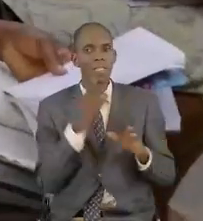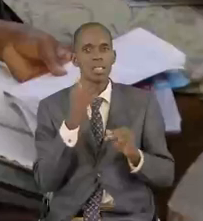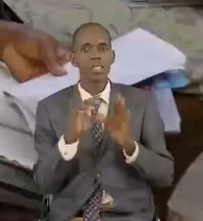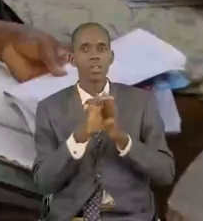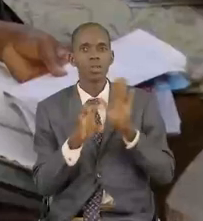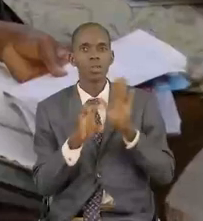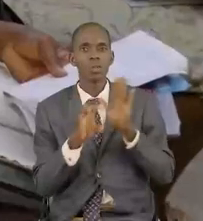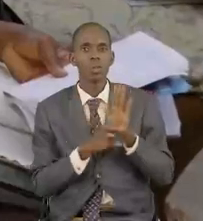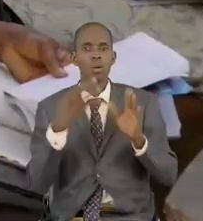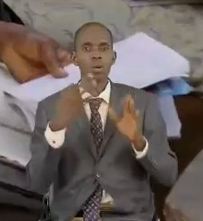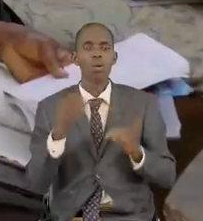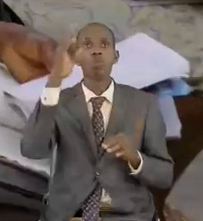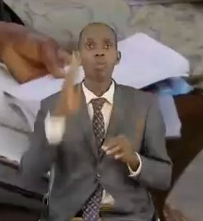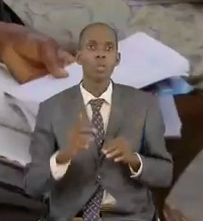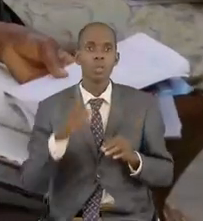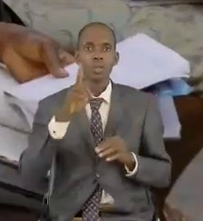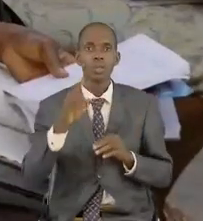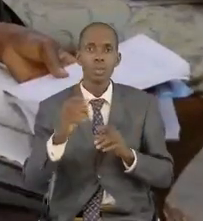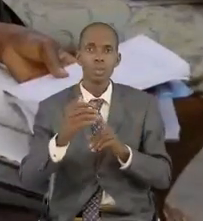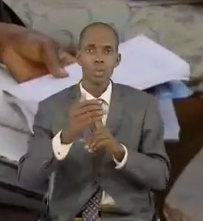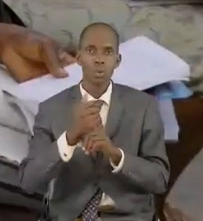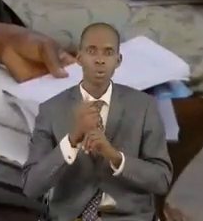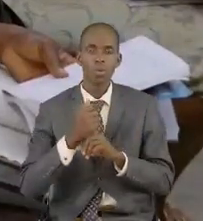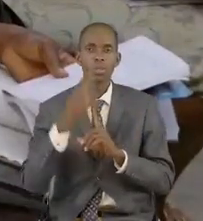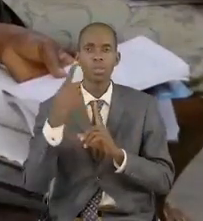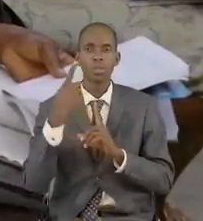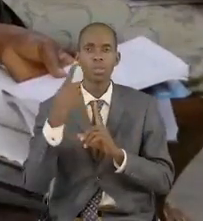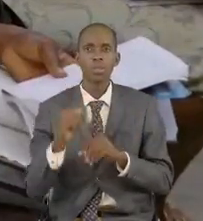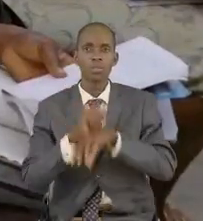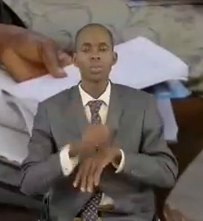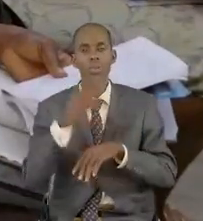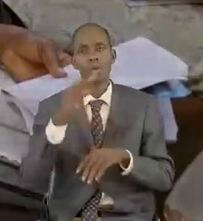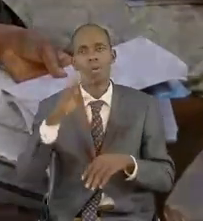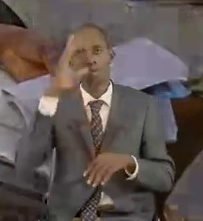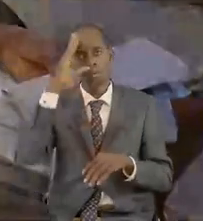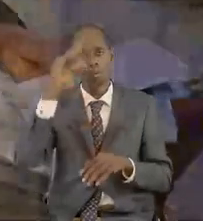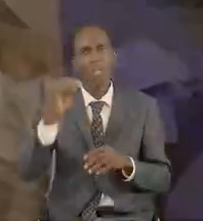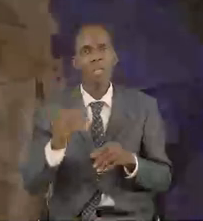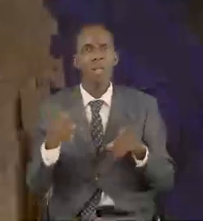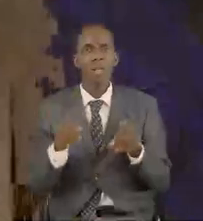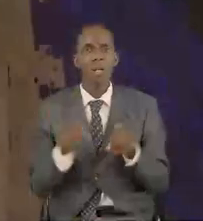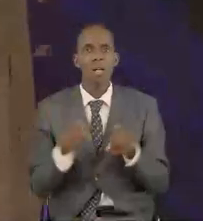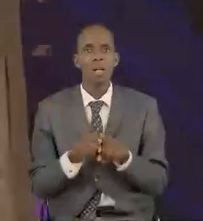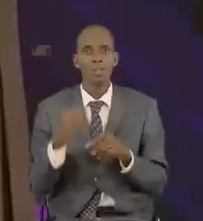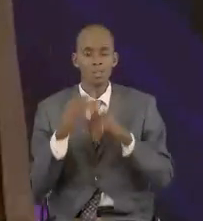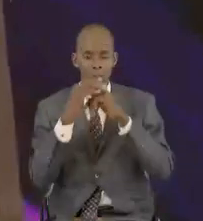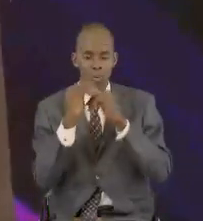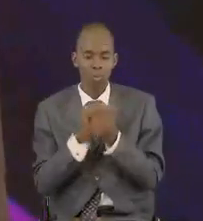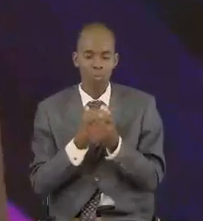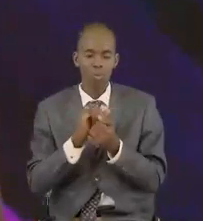commandement de Dieu et vous observez la tradition des hommes